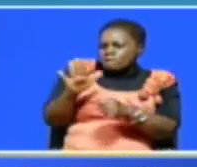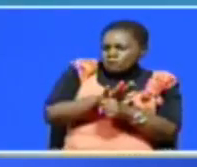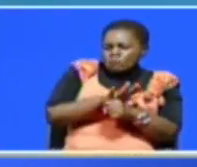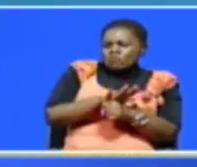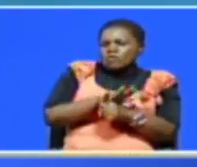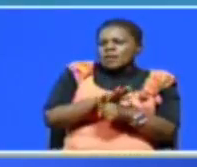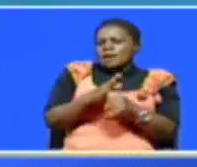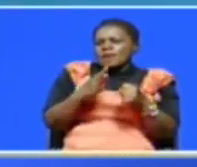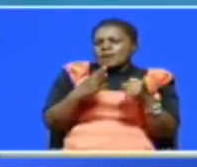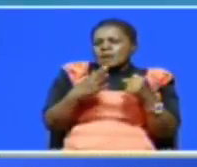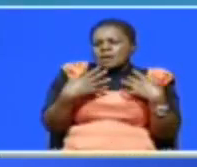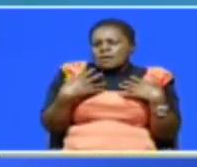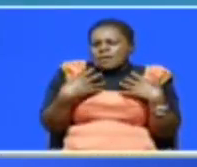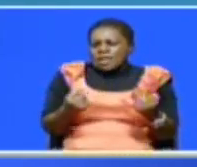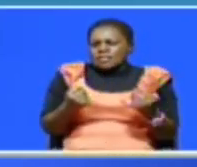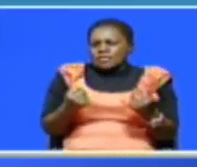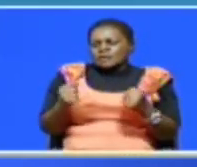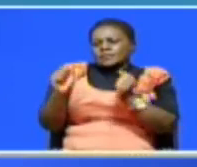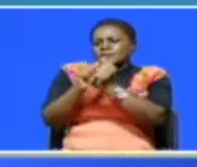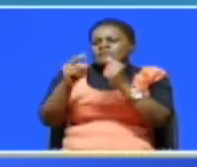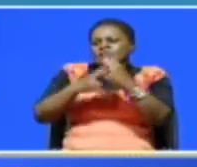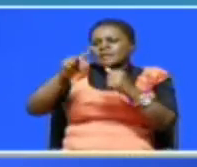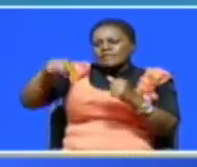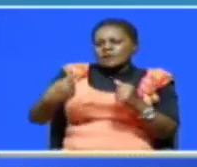number of recoveries to